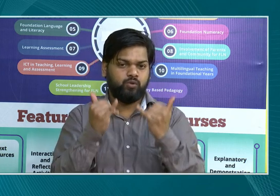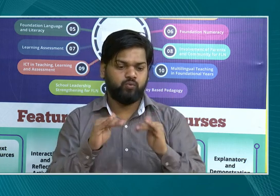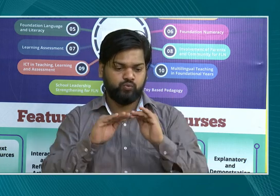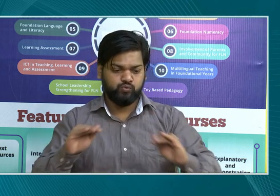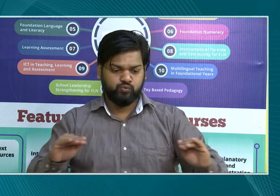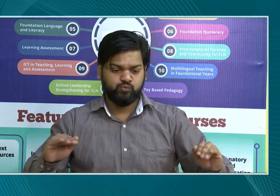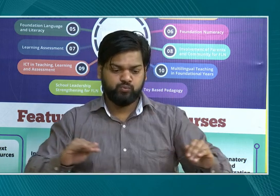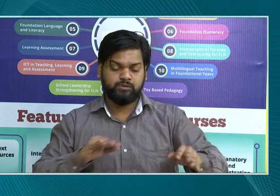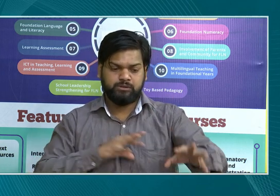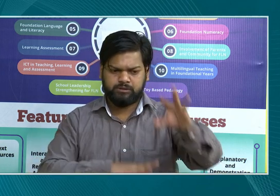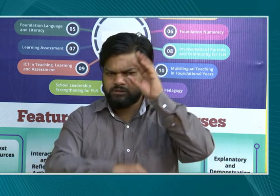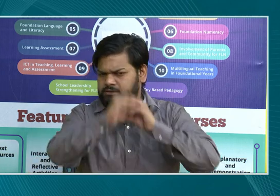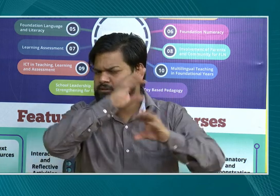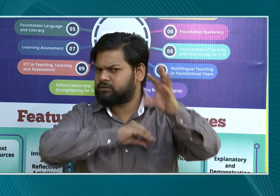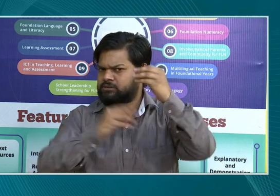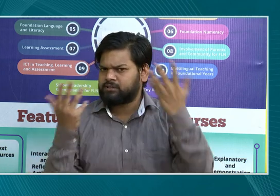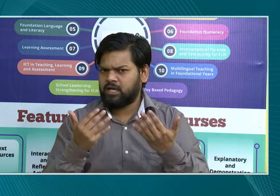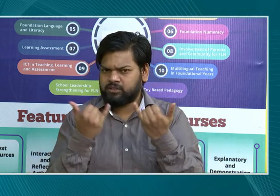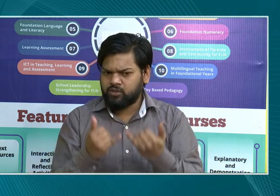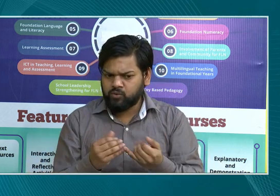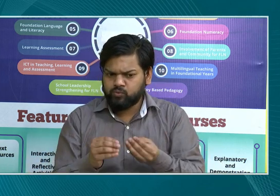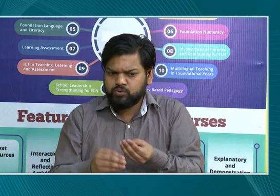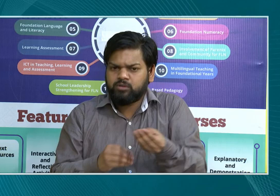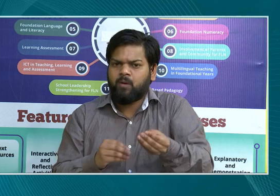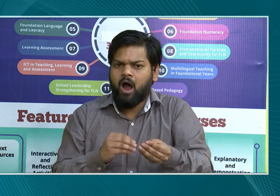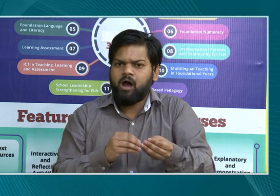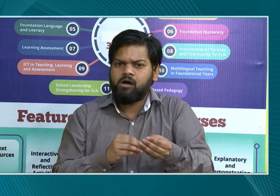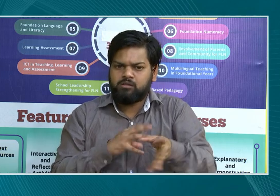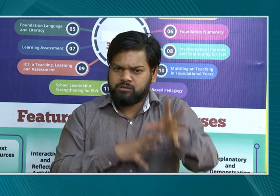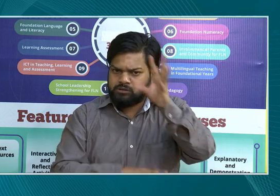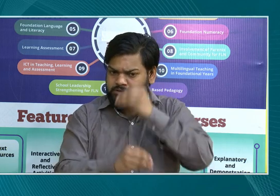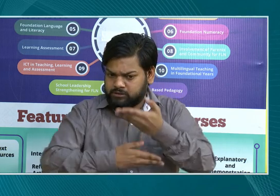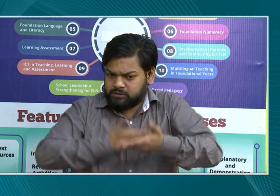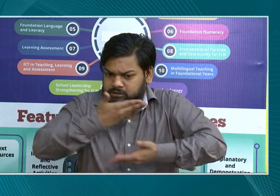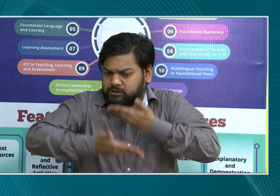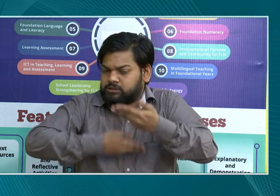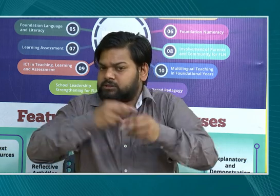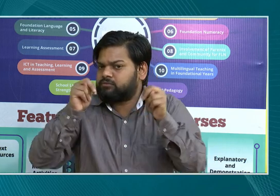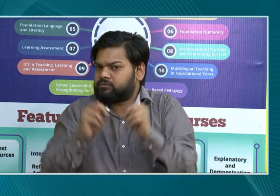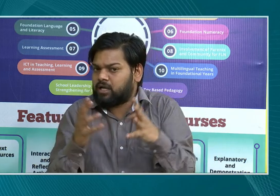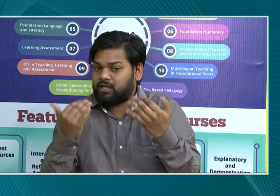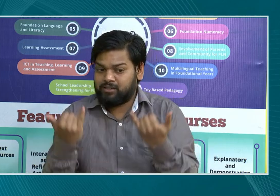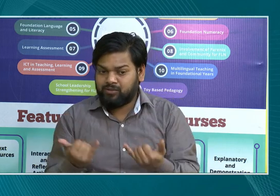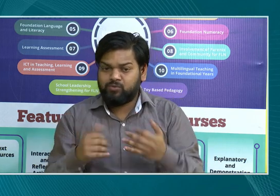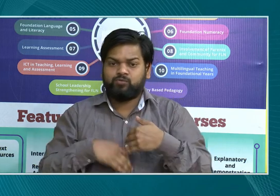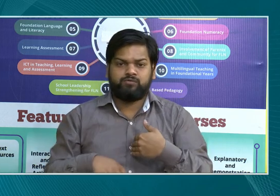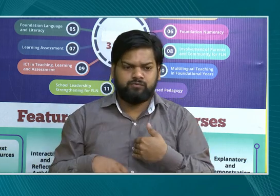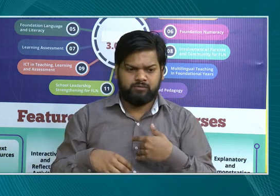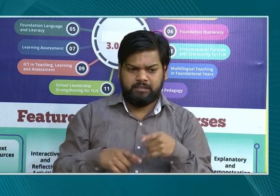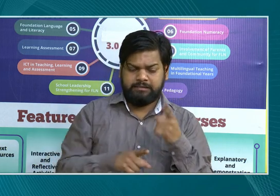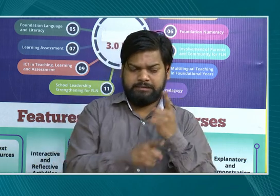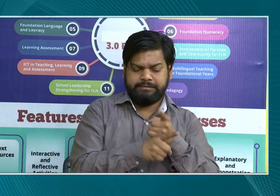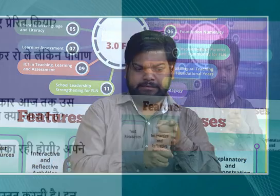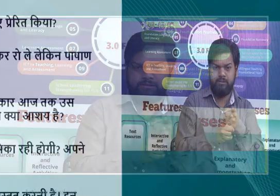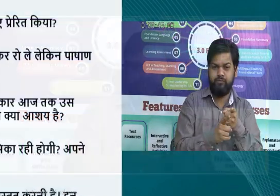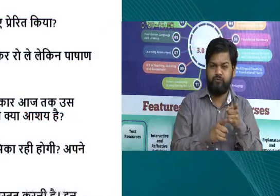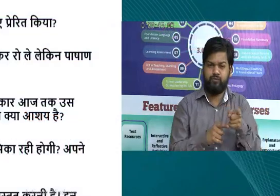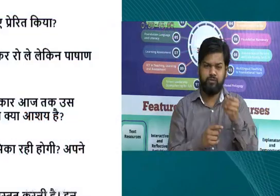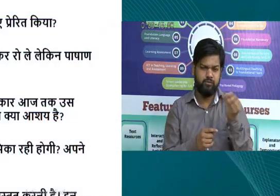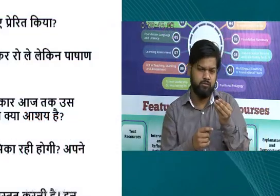है हमें अपनी शिक्षण विधि में प्रयोग करना है परिवर्तन करना है तो अगर इस स्क्रीन पर देखेंगे इन प्रश्नों में